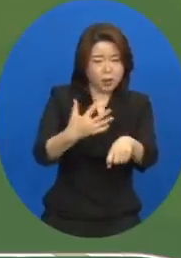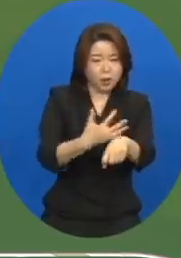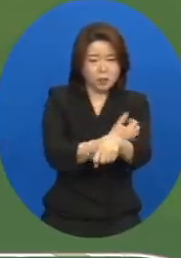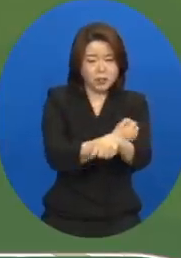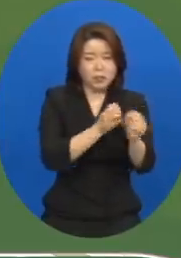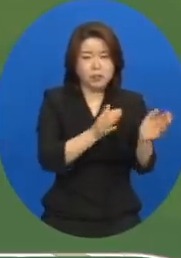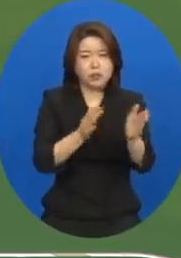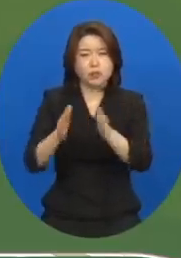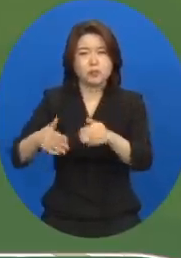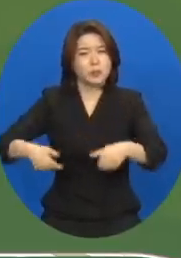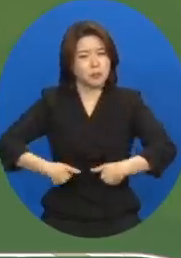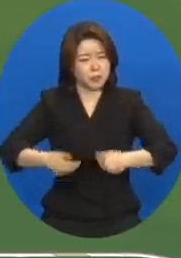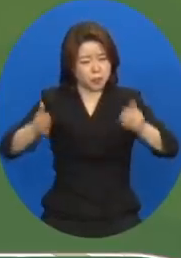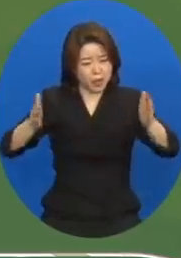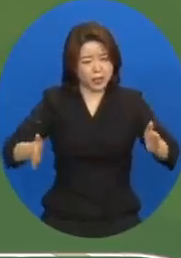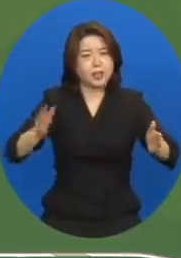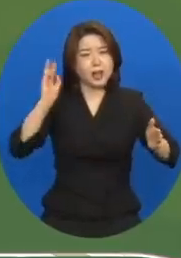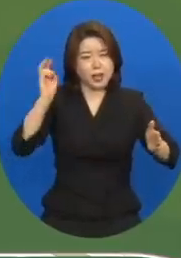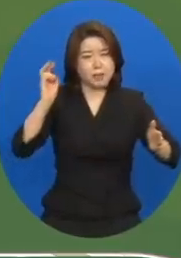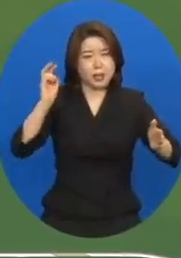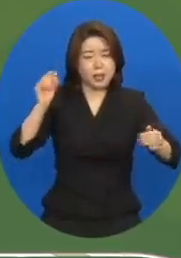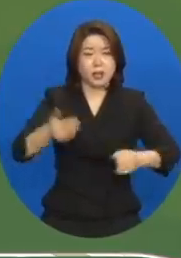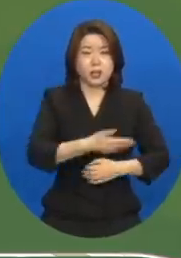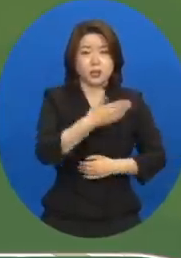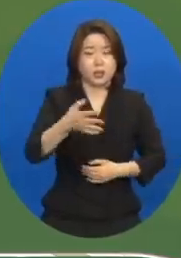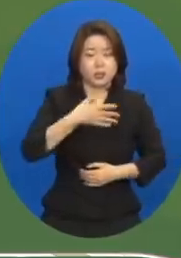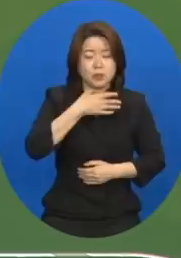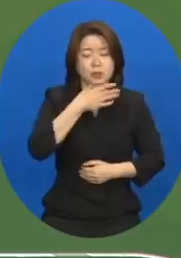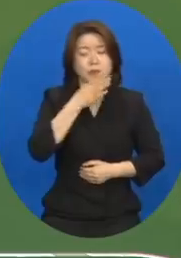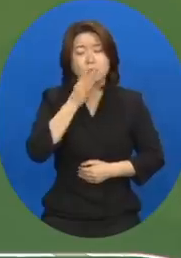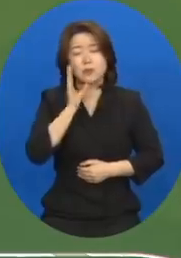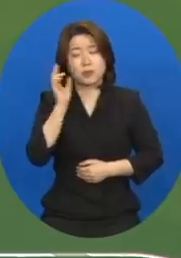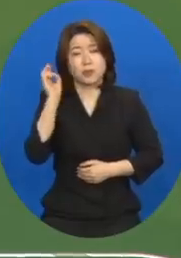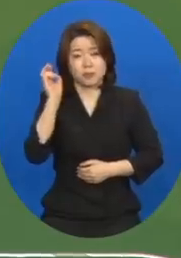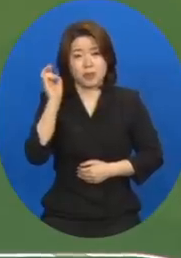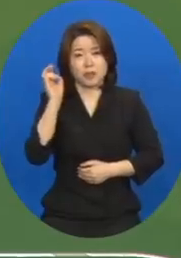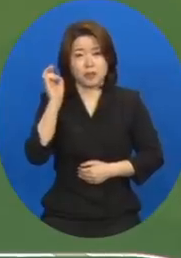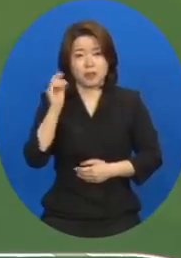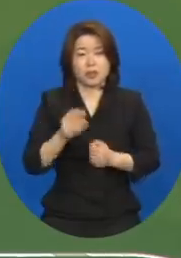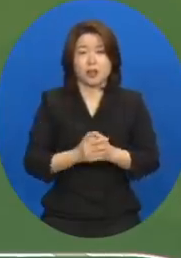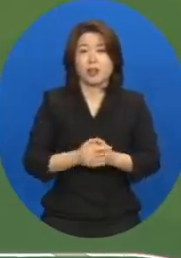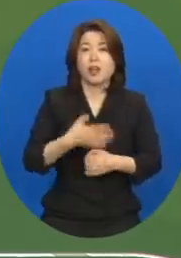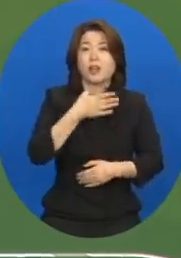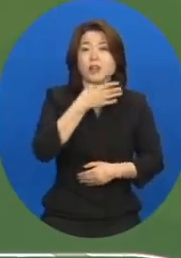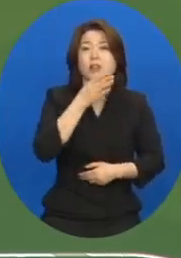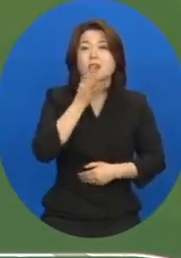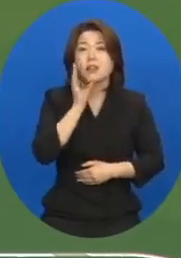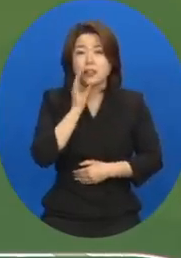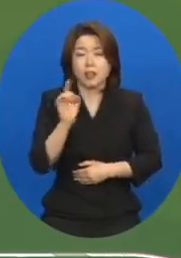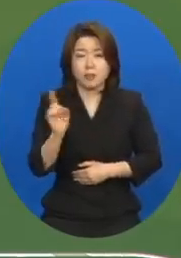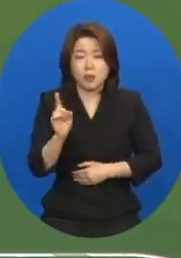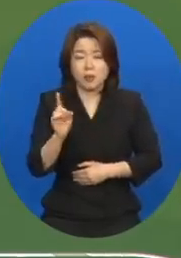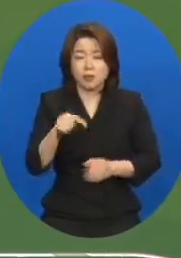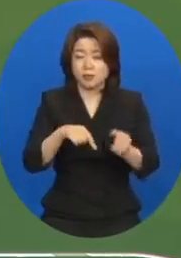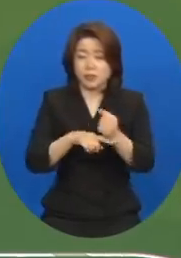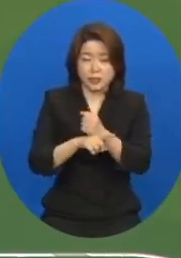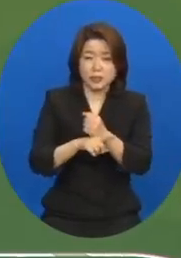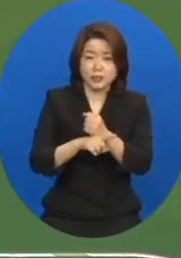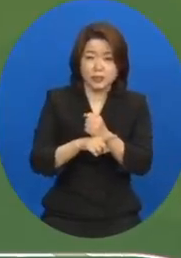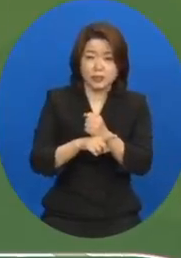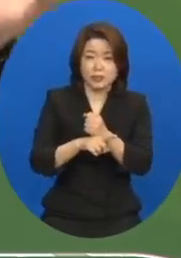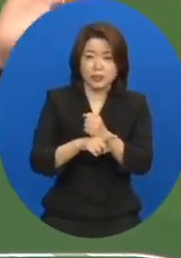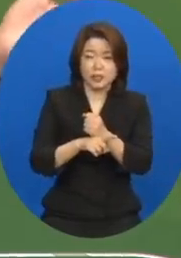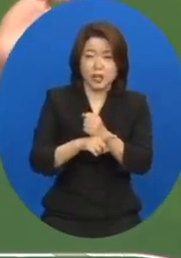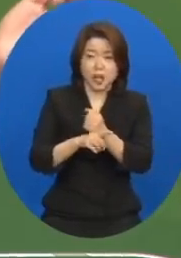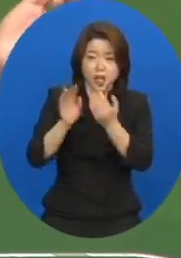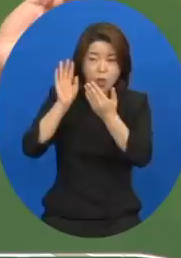기간인지도 몰라요. 여러분도 다 나이가 들어갑니다. 나이가 든다는 게 뭘 의미하는지